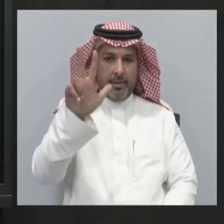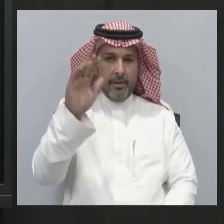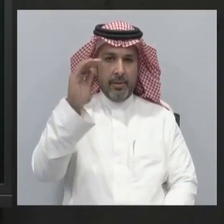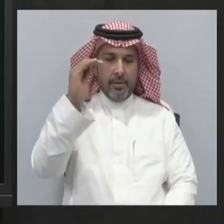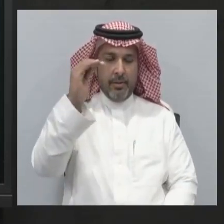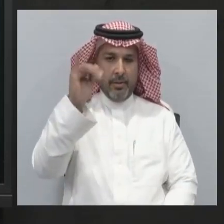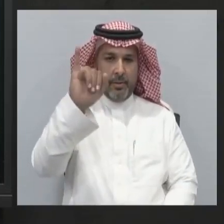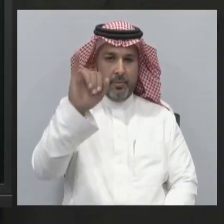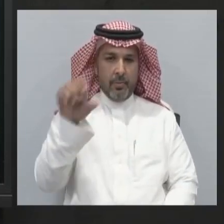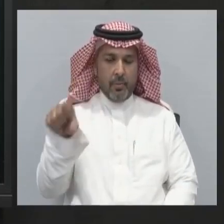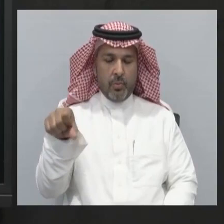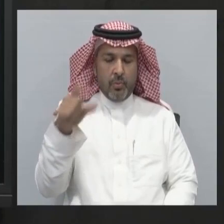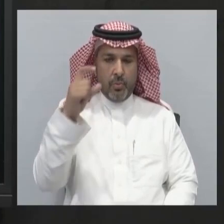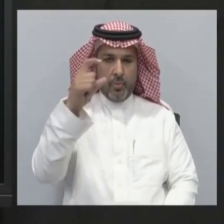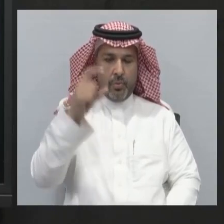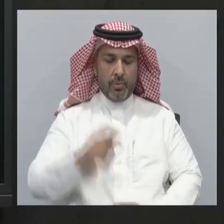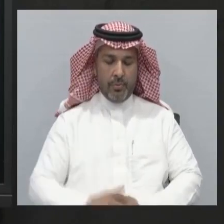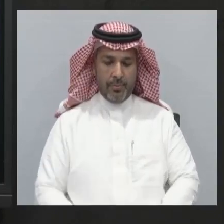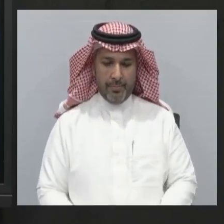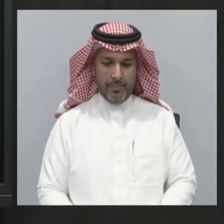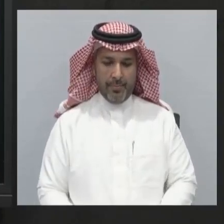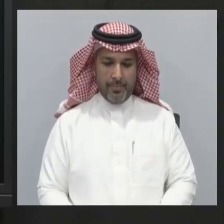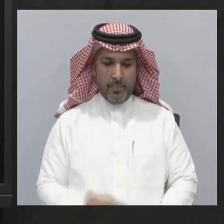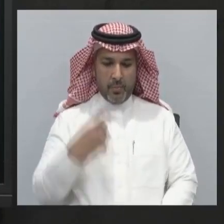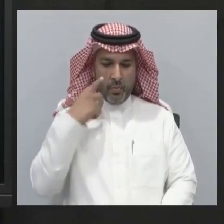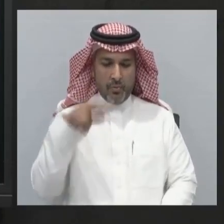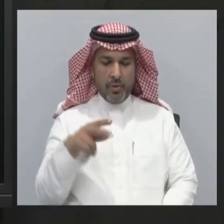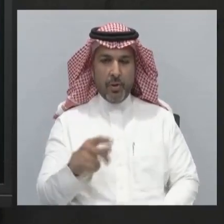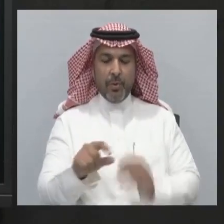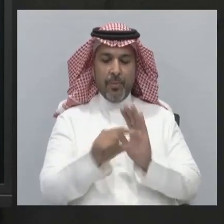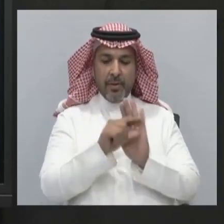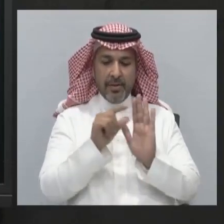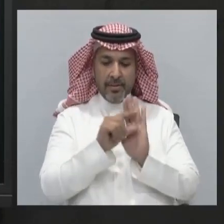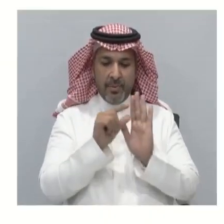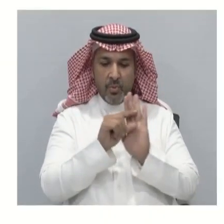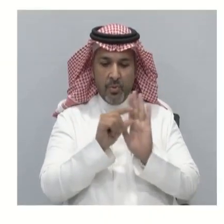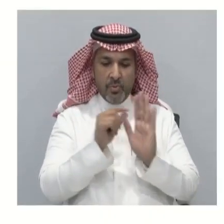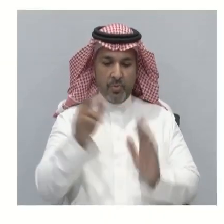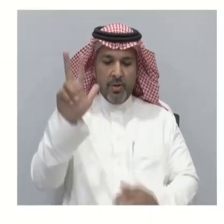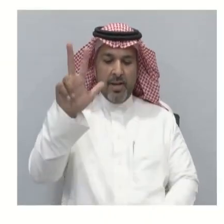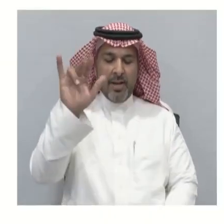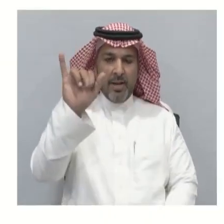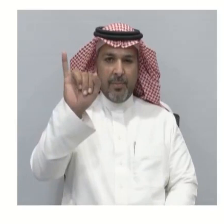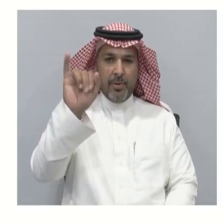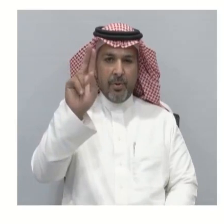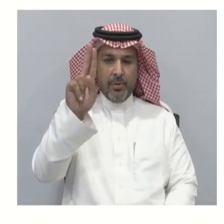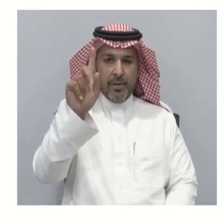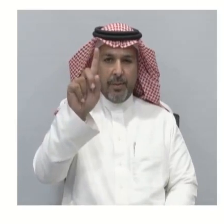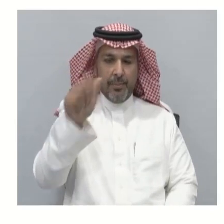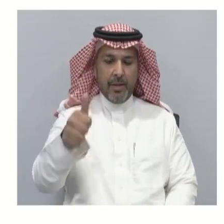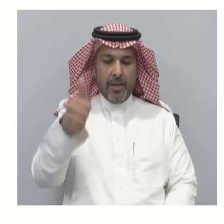ويشاركني في لغه الاشاره الاستاذ بدر الحمود تعالوا نشوف علاقه الدرس هذا بالدرس الماضي ش راح ناخذ ان شاء اليوم من